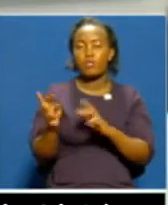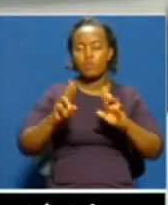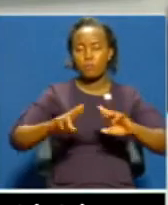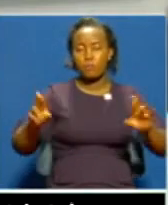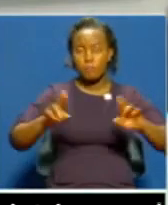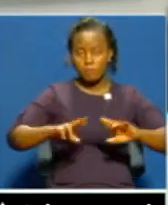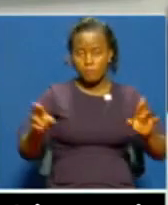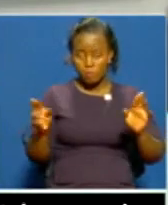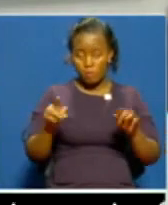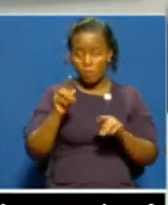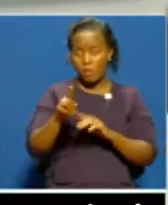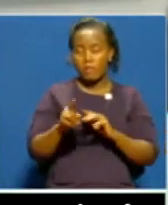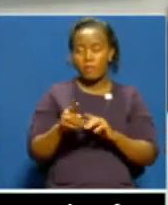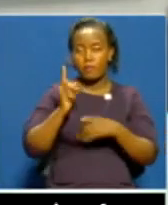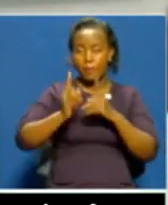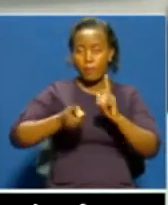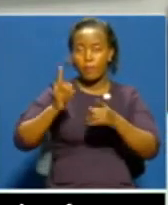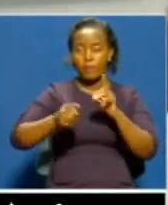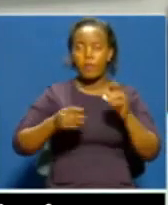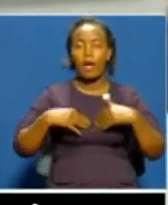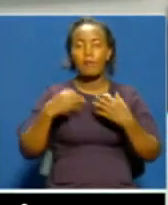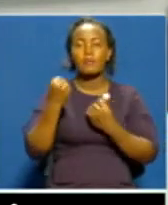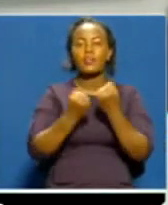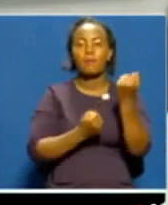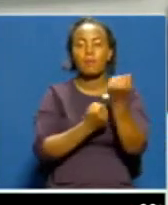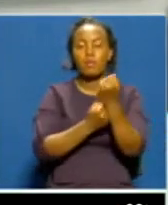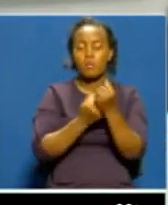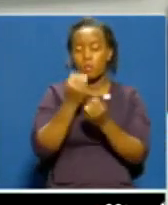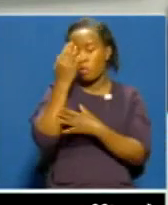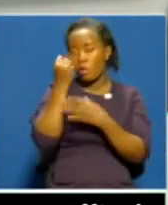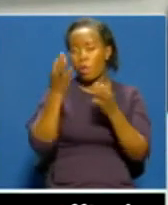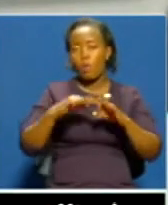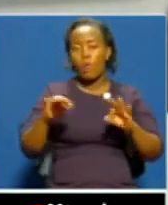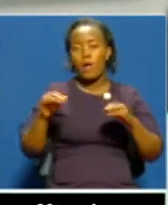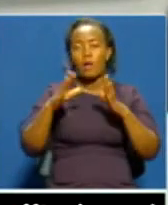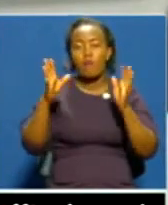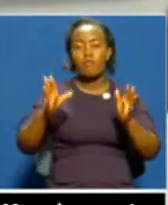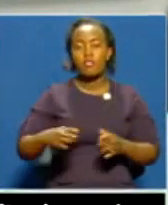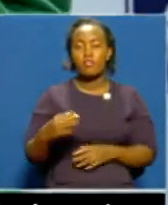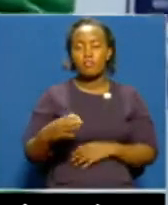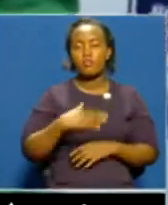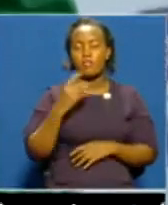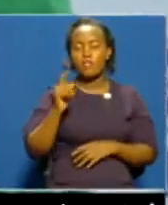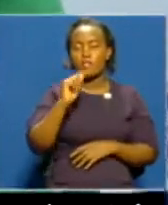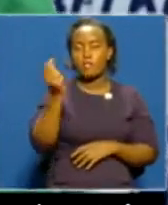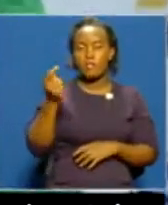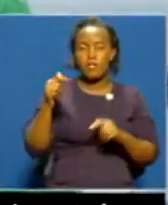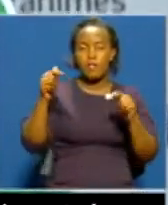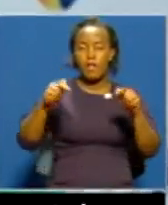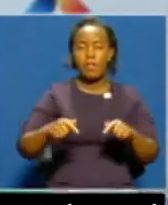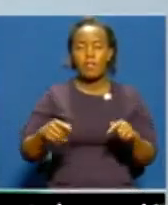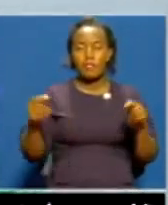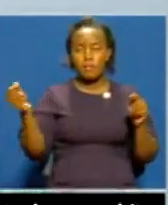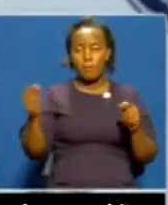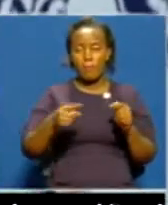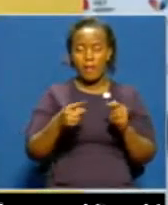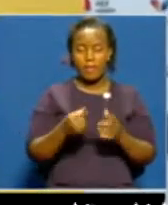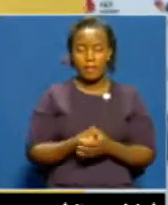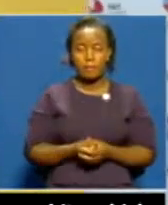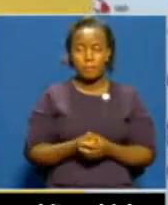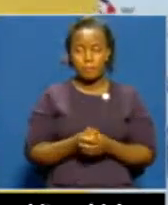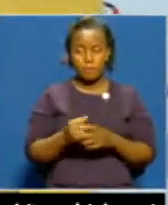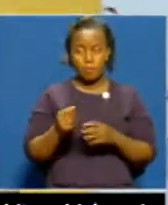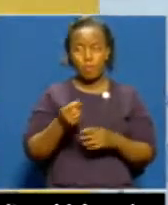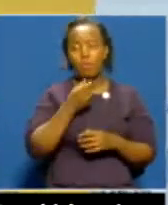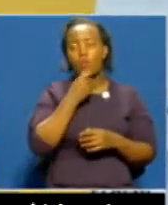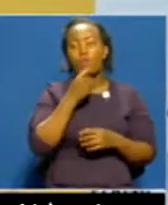mbio hizo yamepigwa jeki baada ya maafisa wa shirikisho la riadha duniani kuzuru Kenya mwezi huu. Bingwa watetezi Gor Mahia kushinda mechi